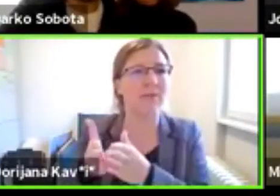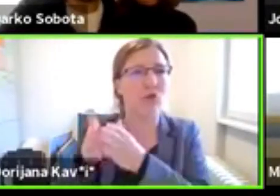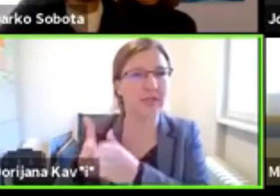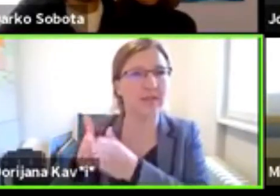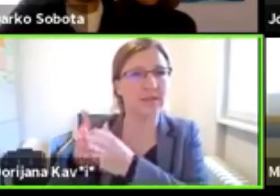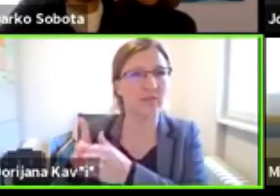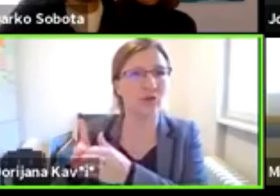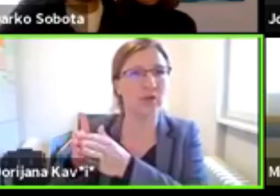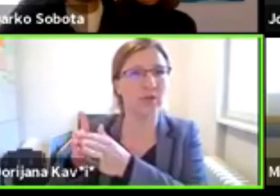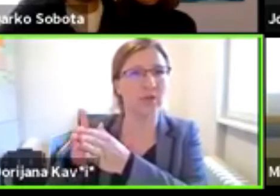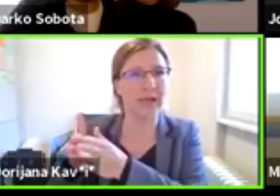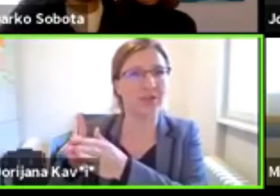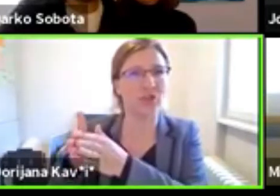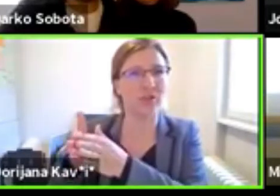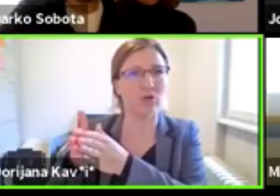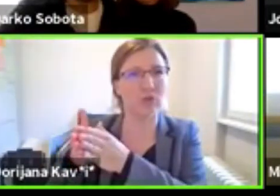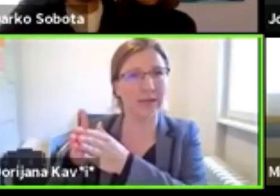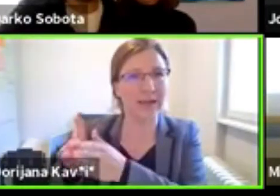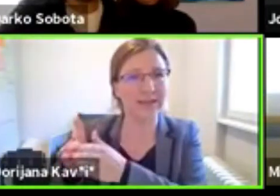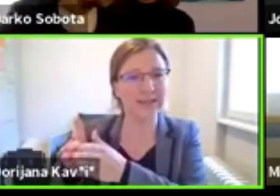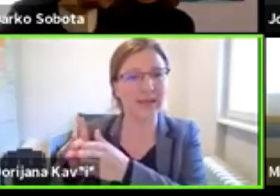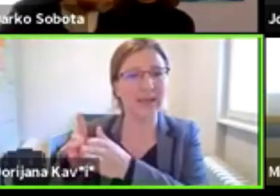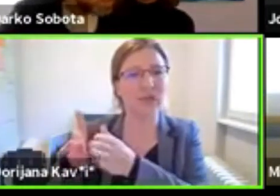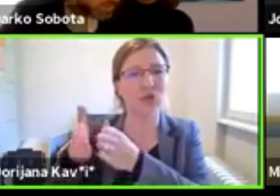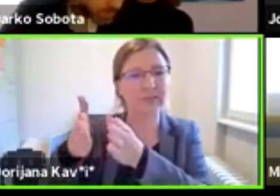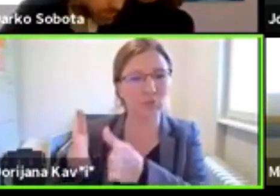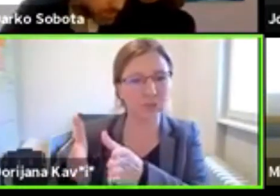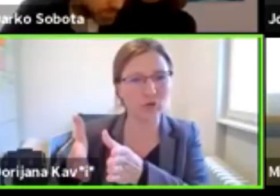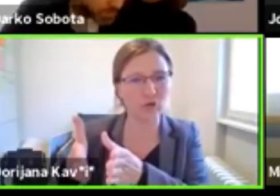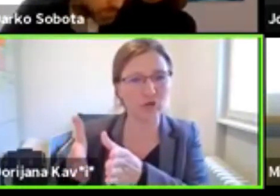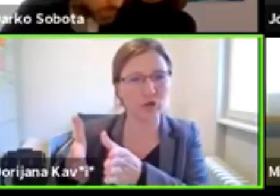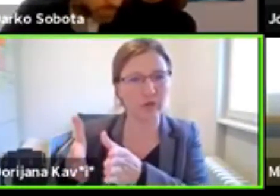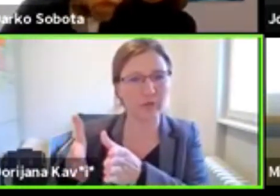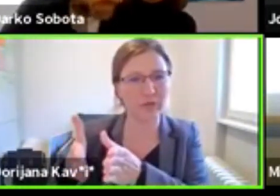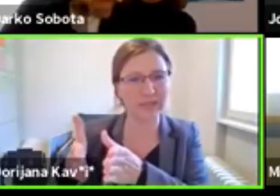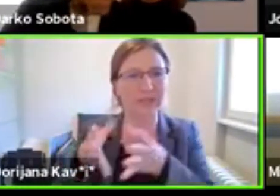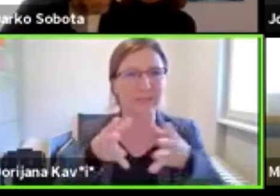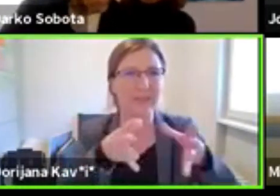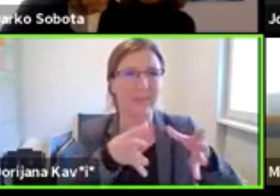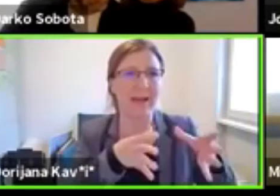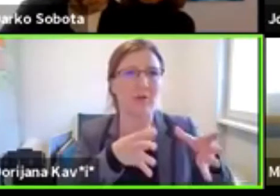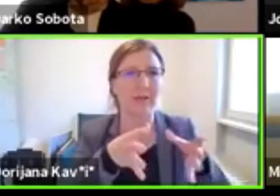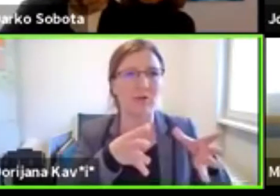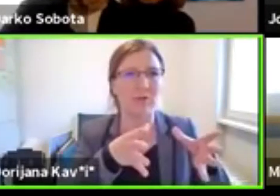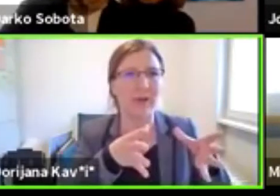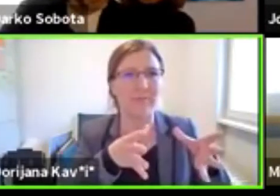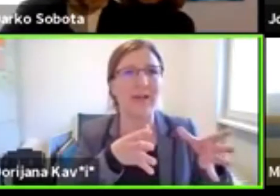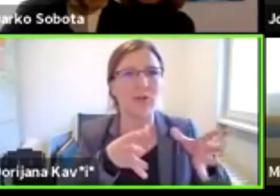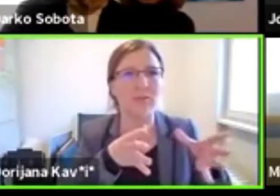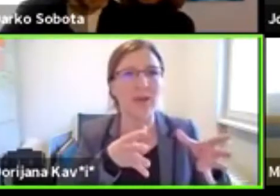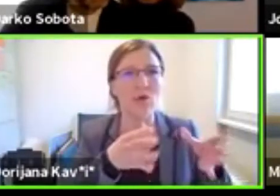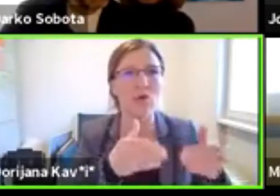ima pravo koristiti svoj način komunikacije i to je osigurano kroz taj zakon, samo treba